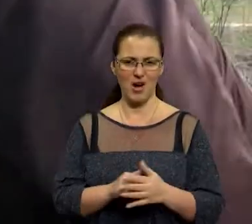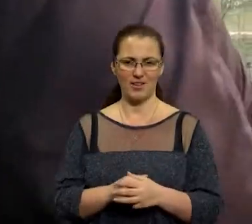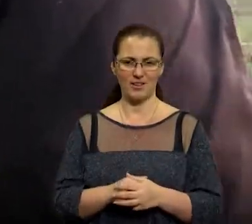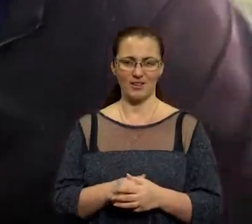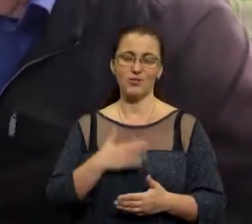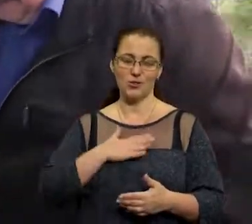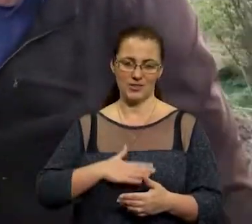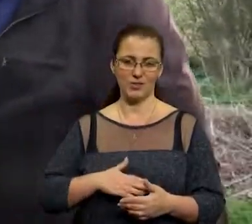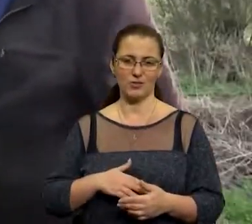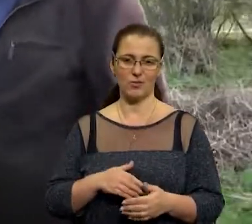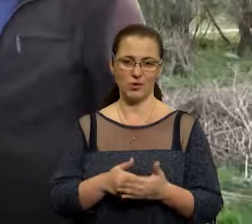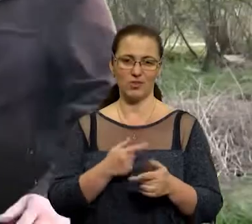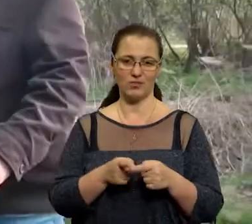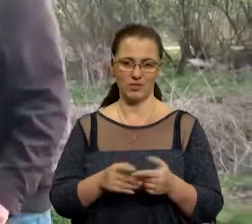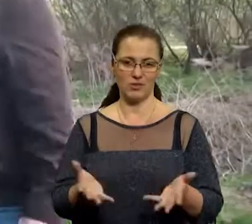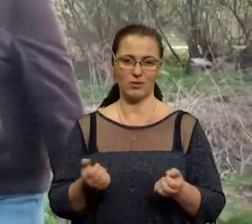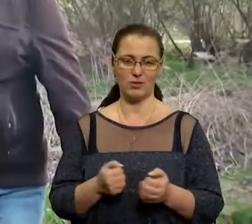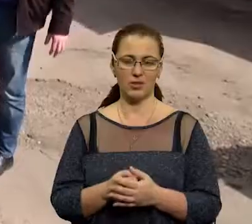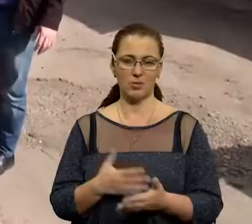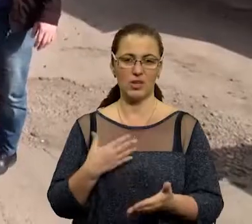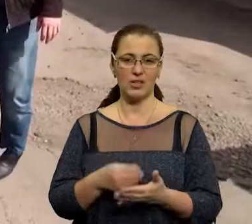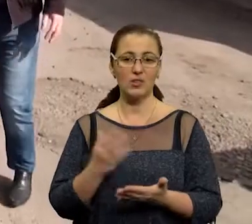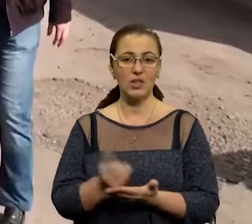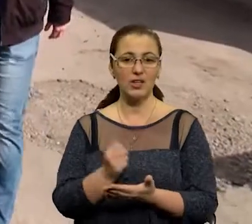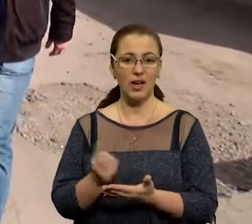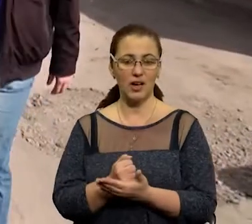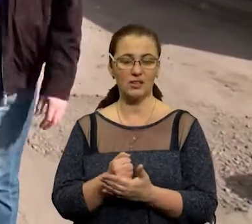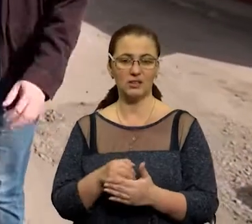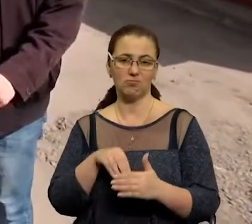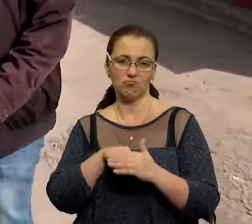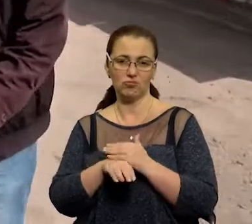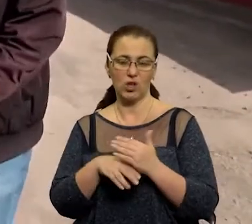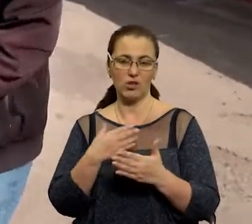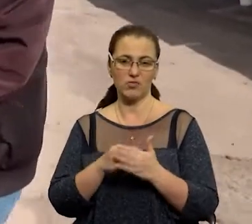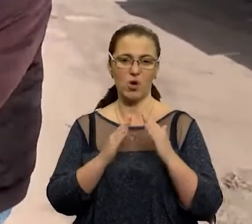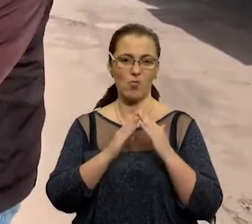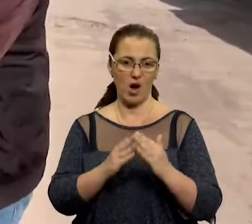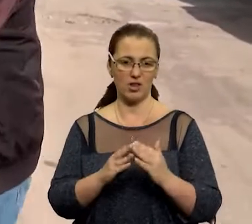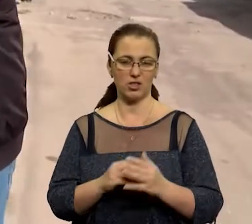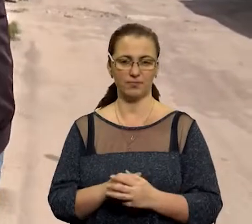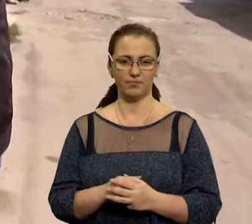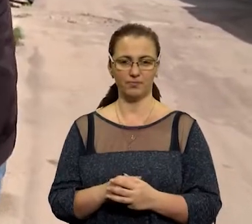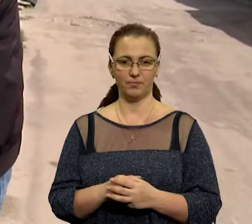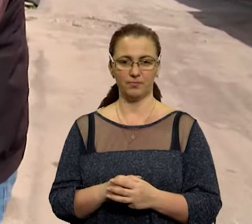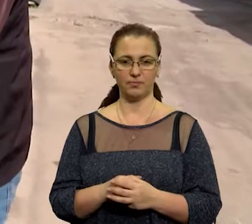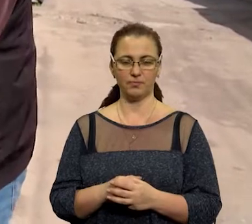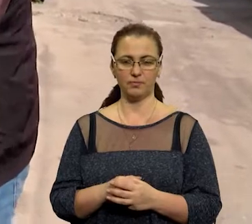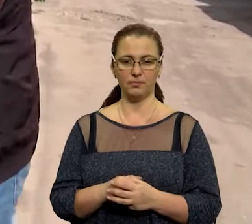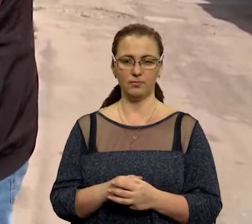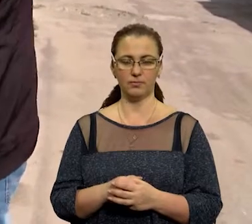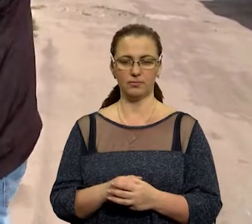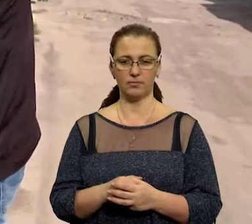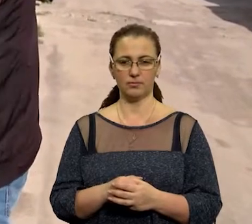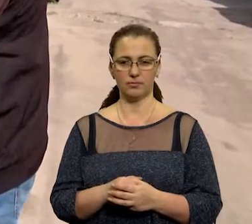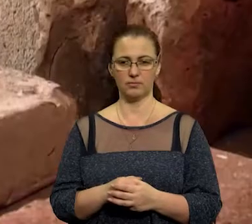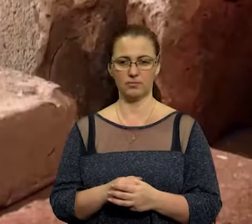задоволення від того отримуєш. Свої знахідки колекціонер зберігає у власному гаражі. Зараз я вас запрошу в свій невеличкий